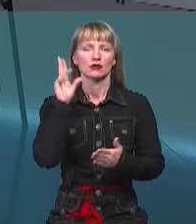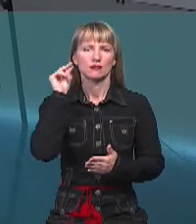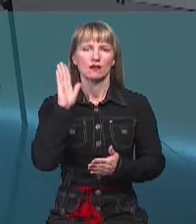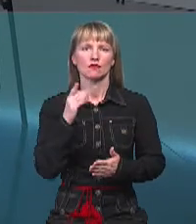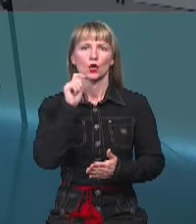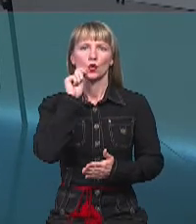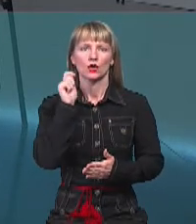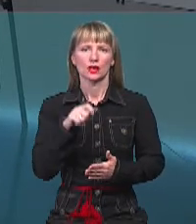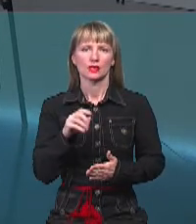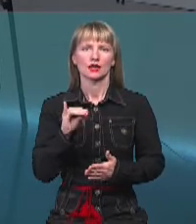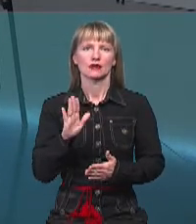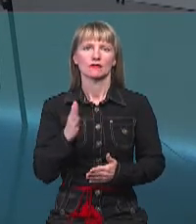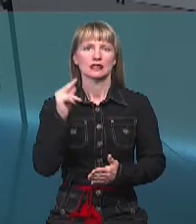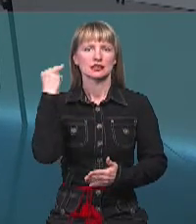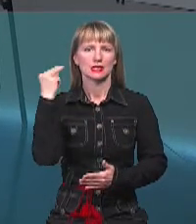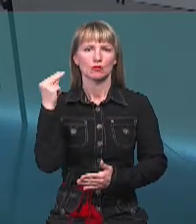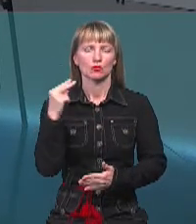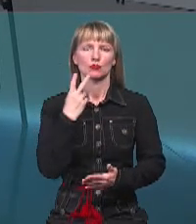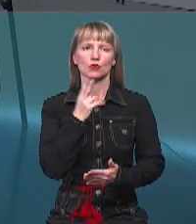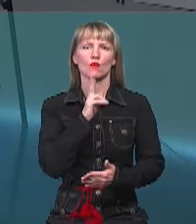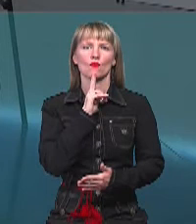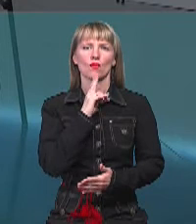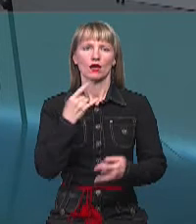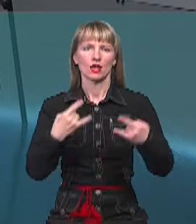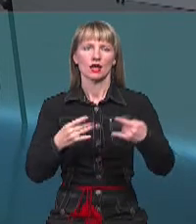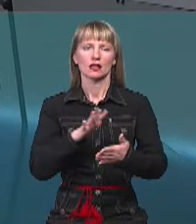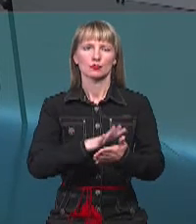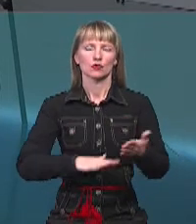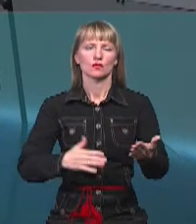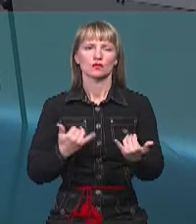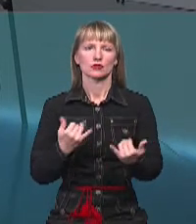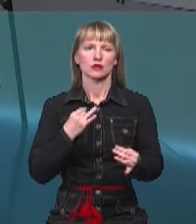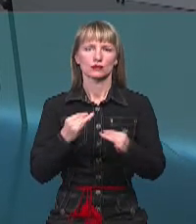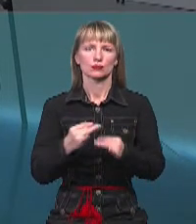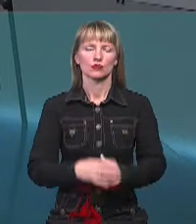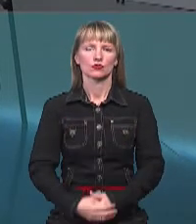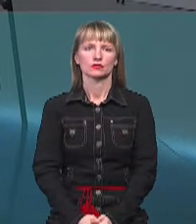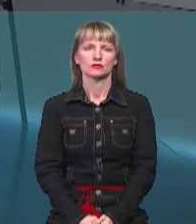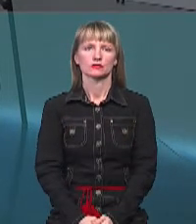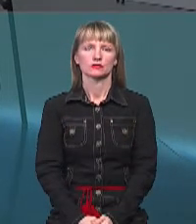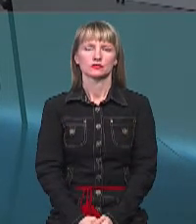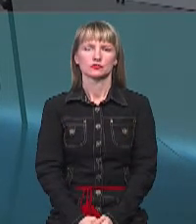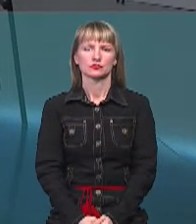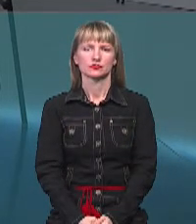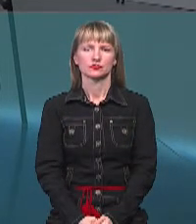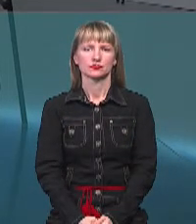в Україні і в Запоріжжі. Прошу, увага на екран і далі продовжимо нашу розмову.